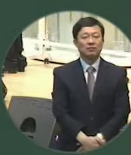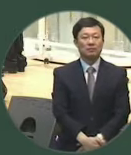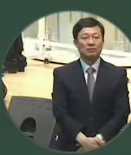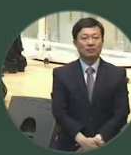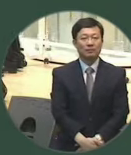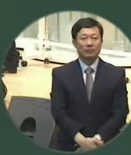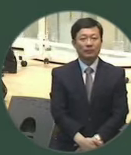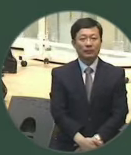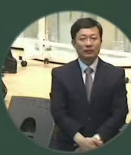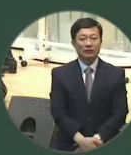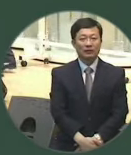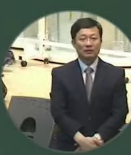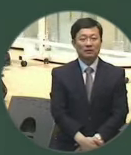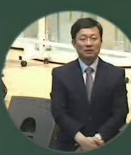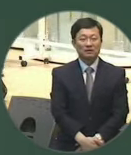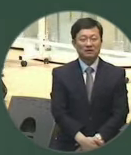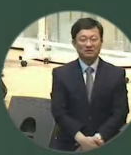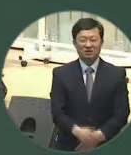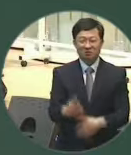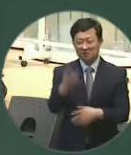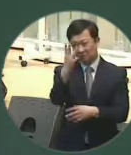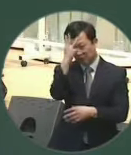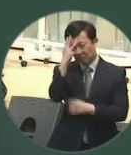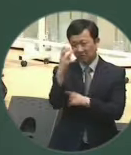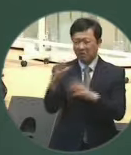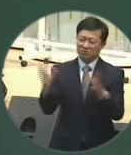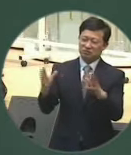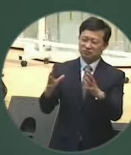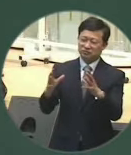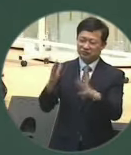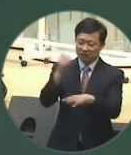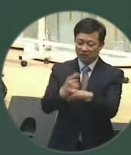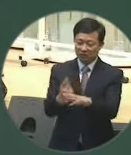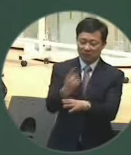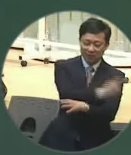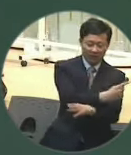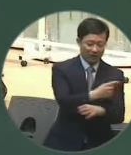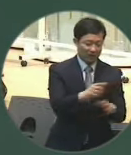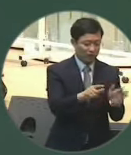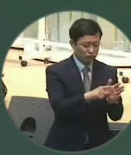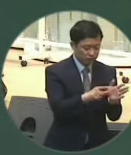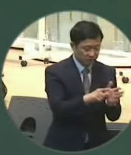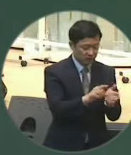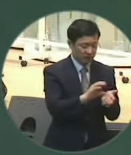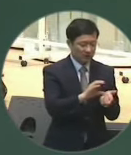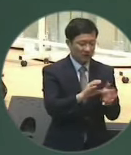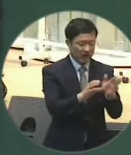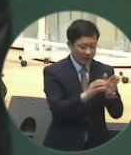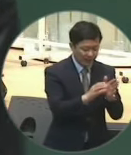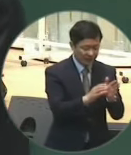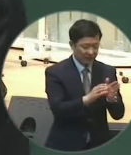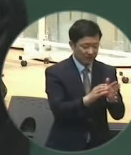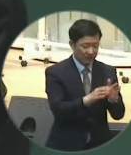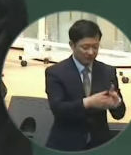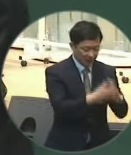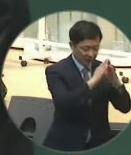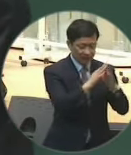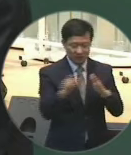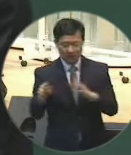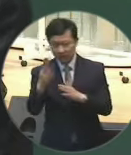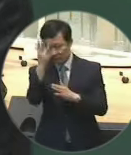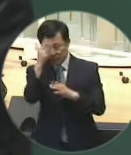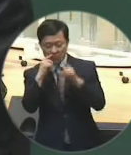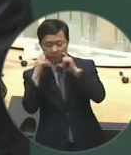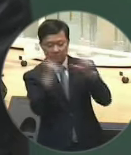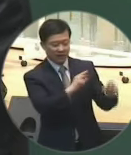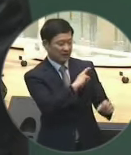stick. 그래, 그 사람들이 또 마틴 루트, 요한 칼빈을 이단 집었어요. And these are the people that made people like Martin